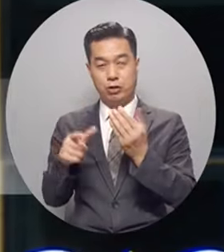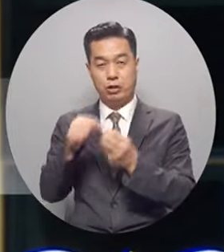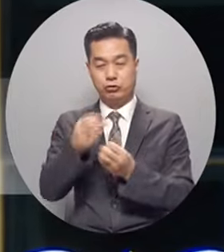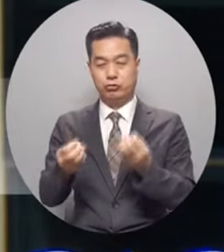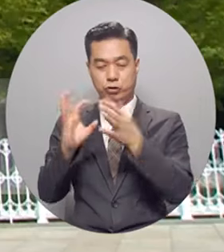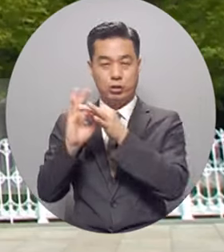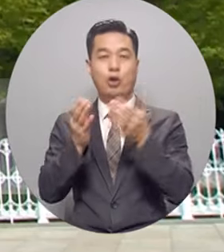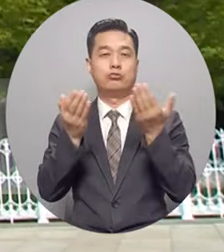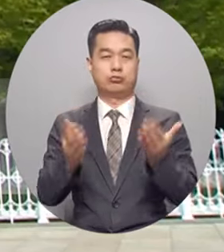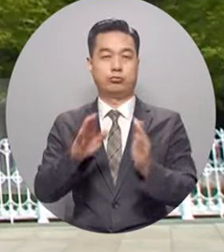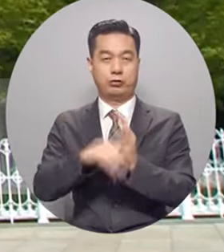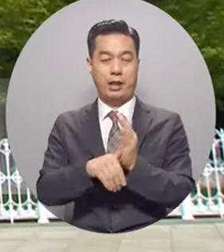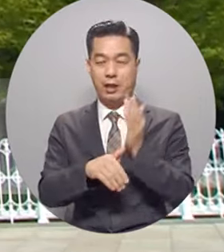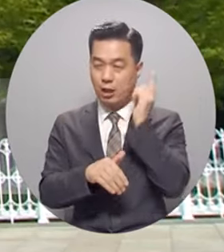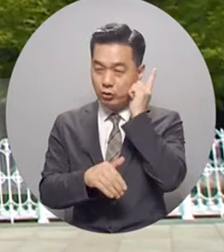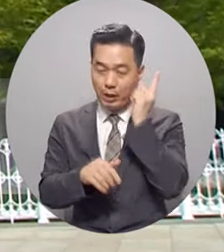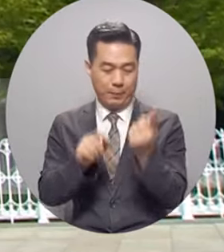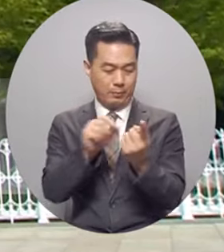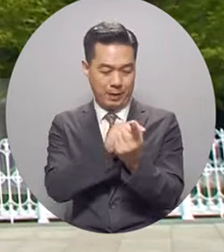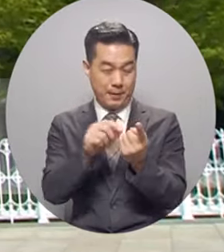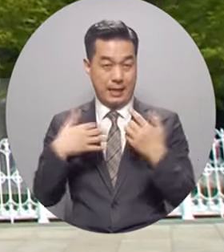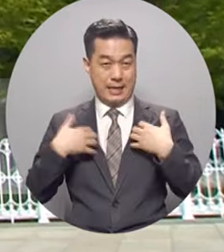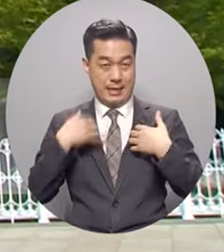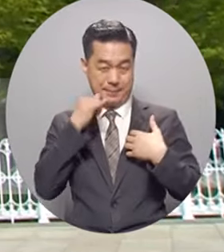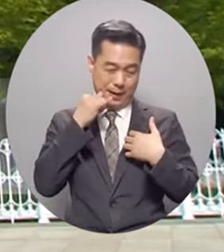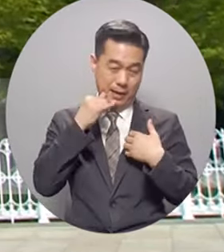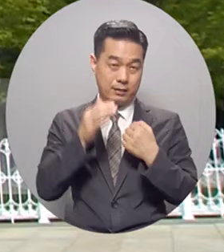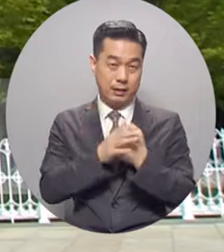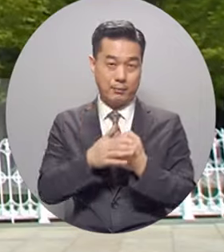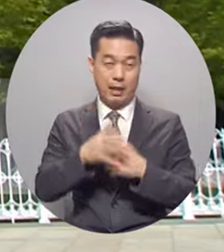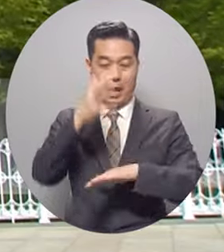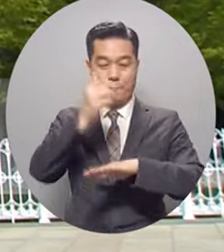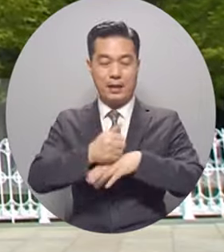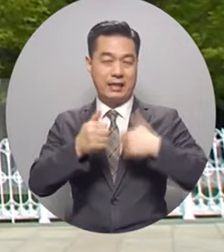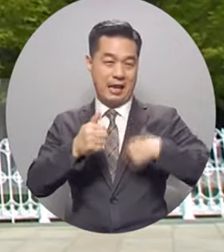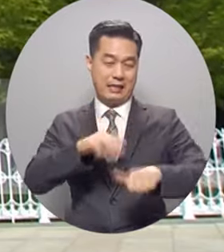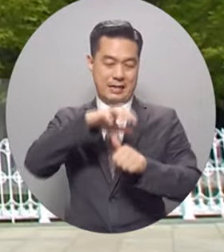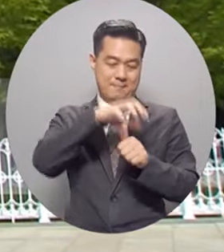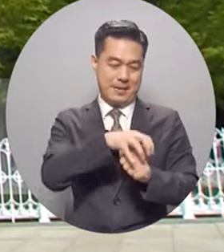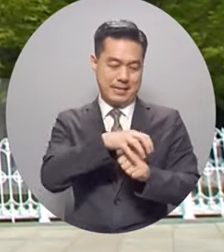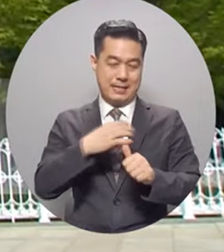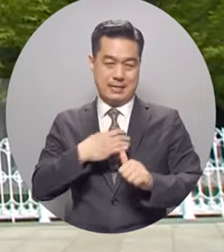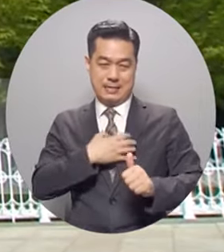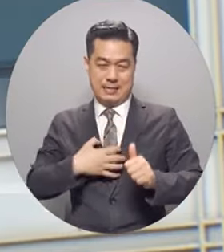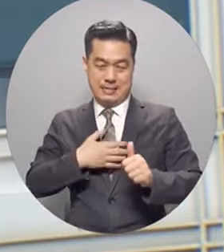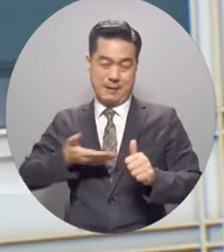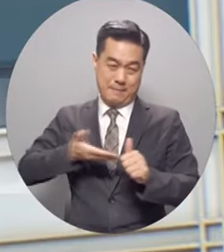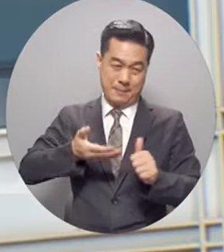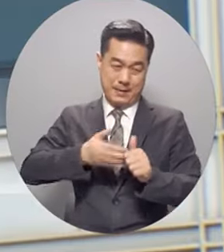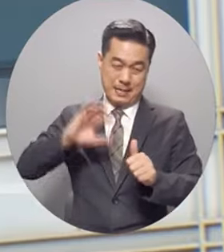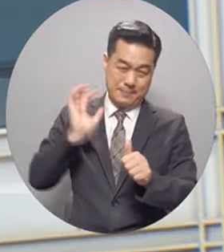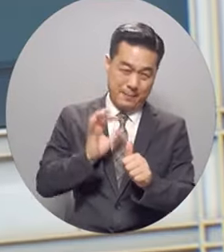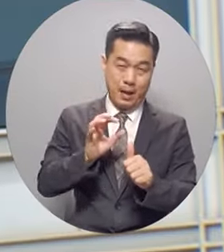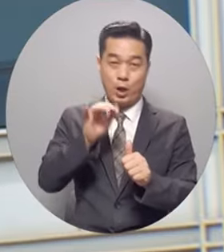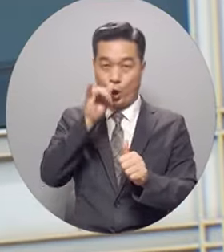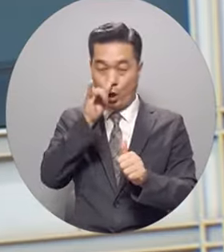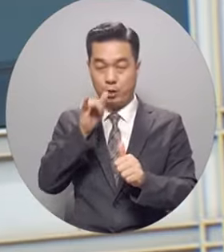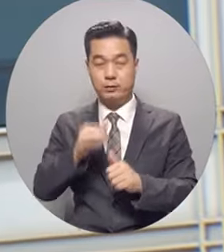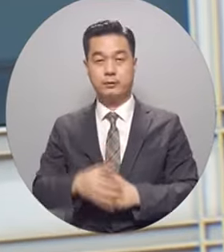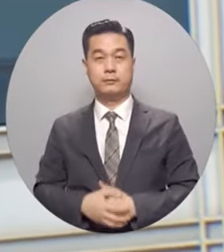한다는 이유로 살 막내 아들을 방에 가둔 뒤 신체적 정서적 학대를 한 혐의를 받고 있다고